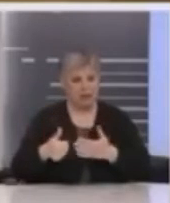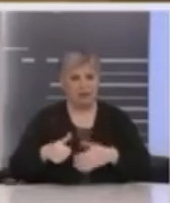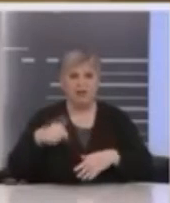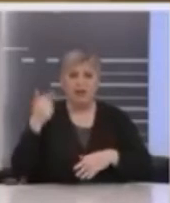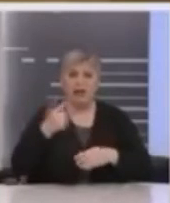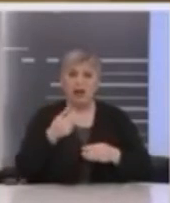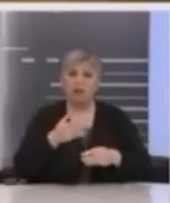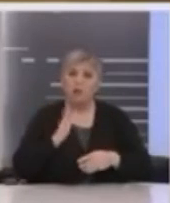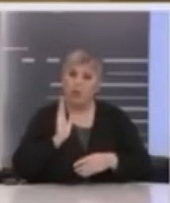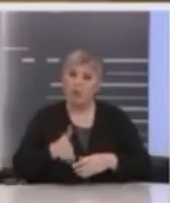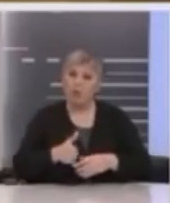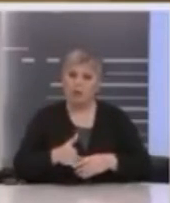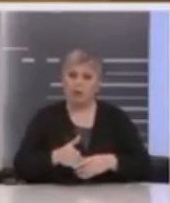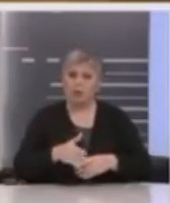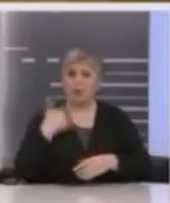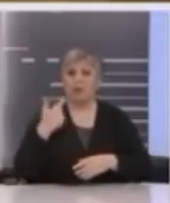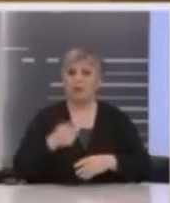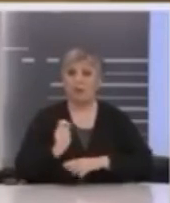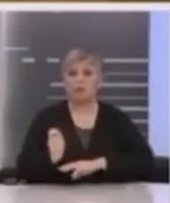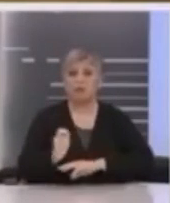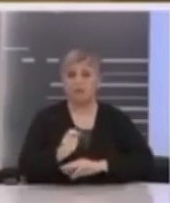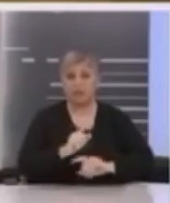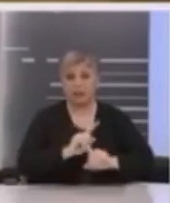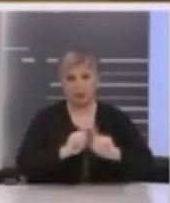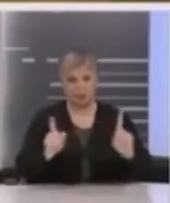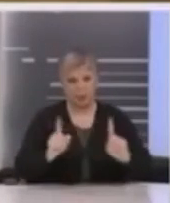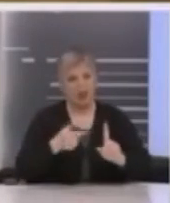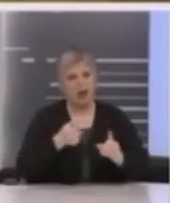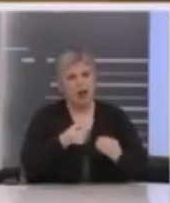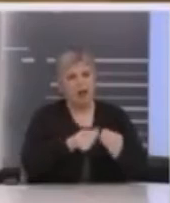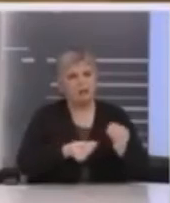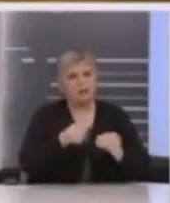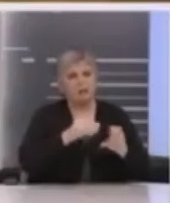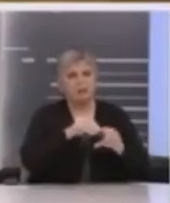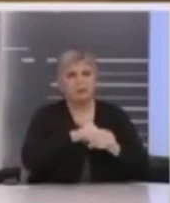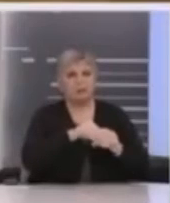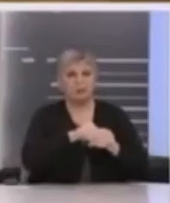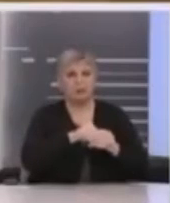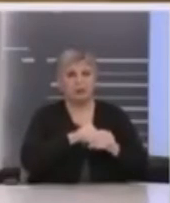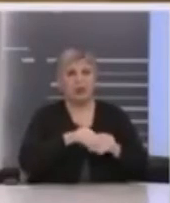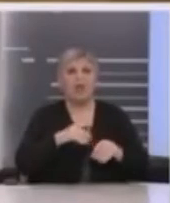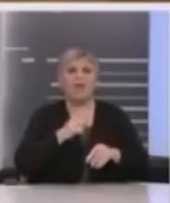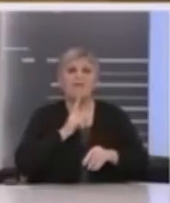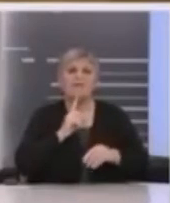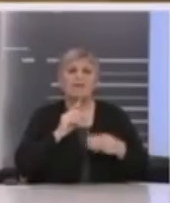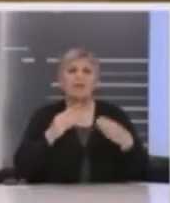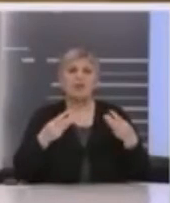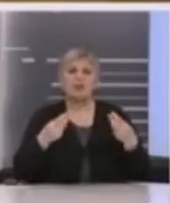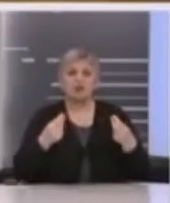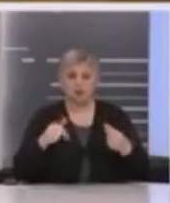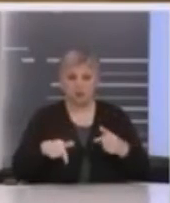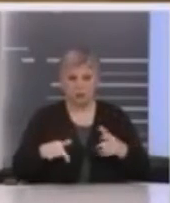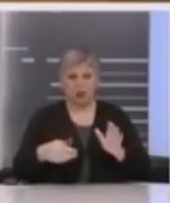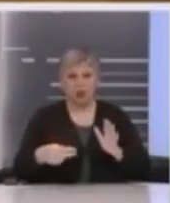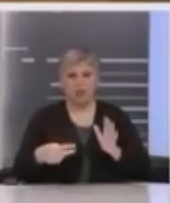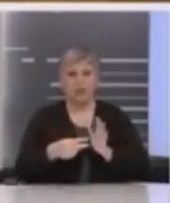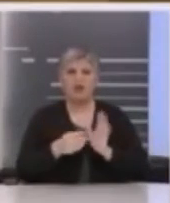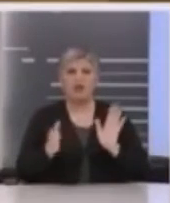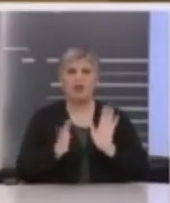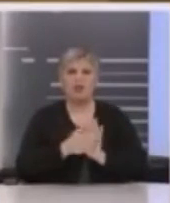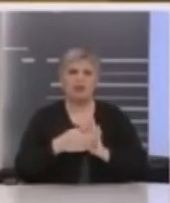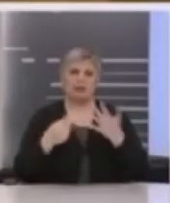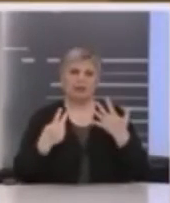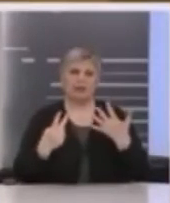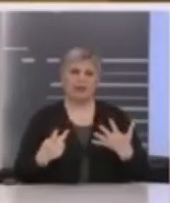1,5% παραπάνω. Και αναλογικά το ίδιο θα συμβεί και με τα δεδομένα του 2017. Άρα μιλάμε για